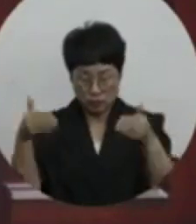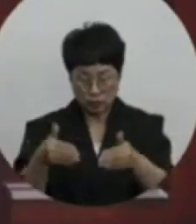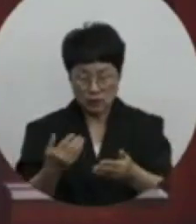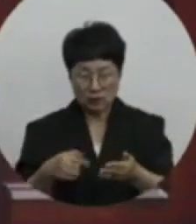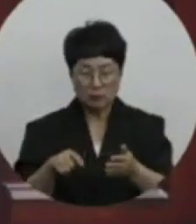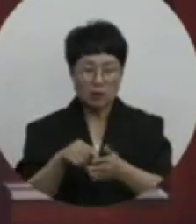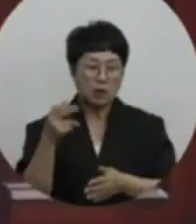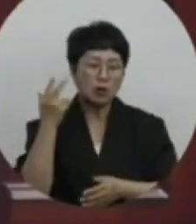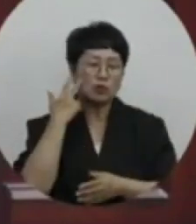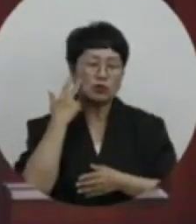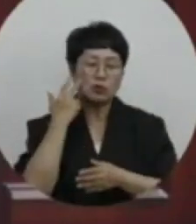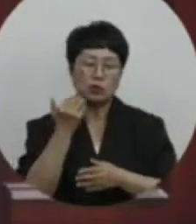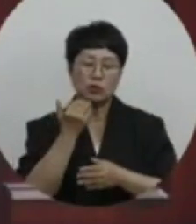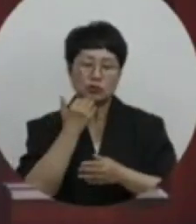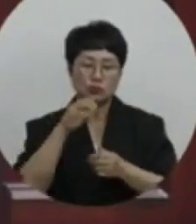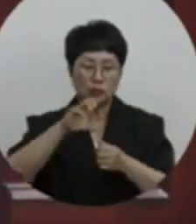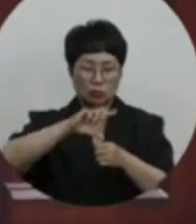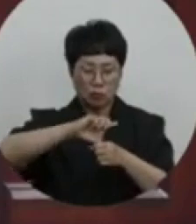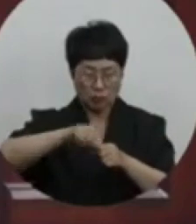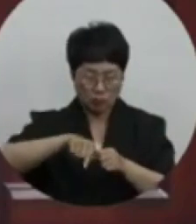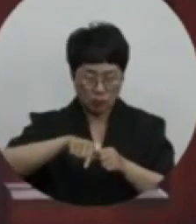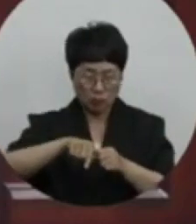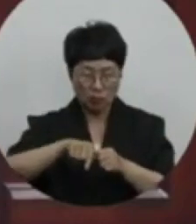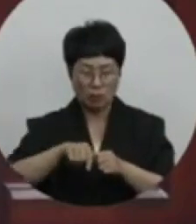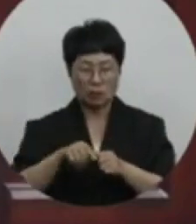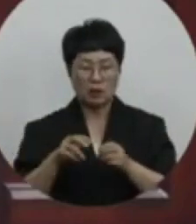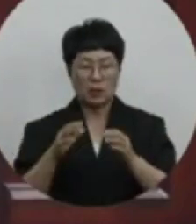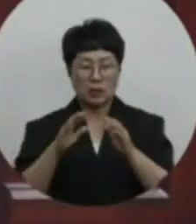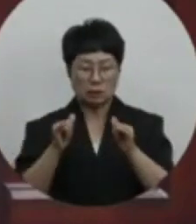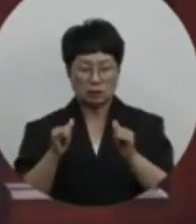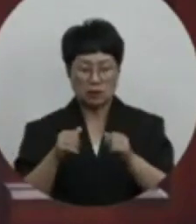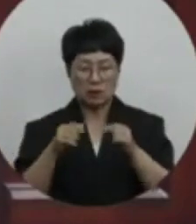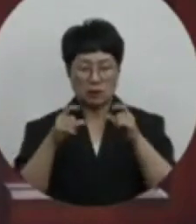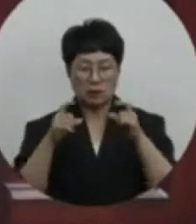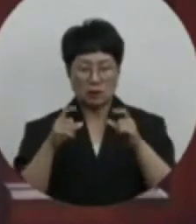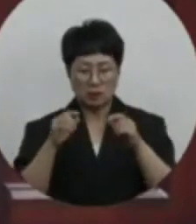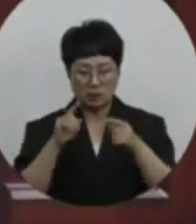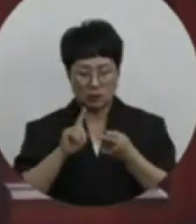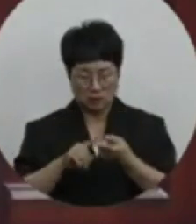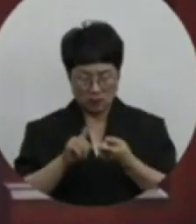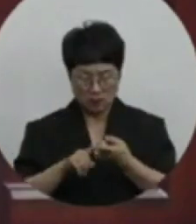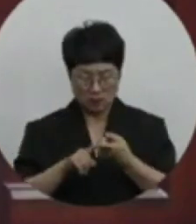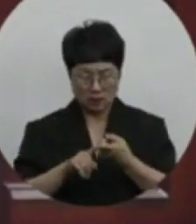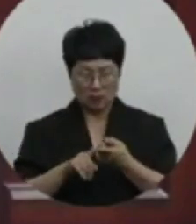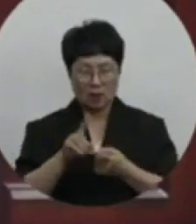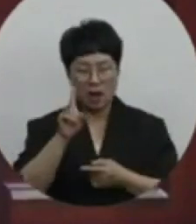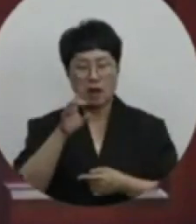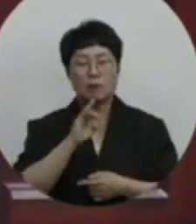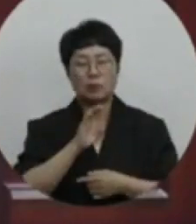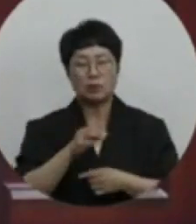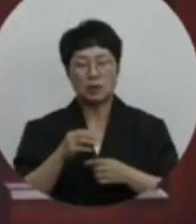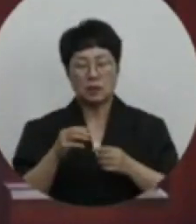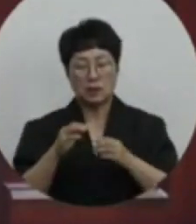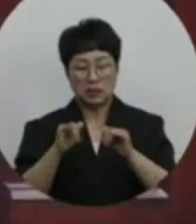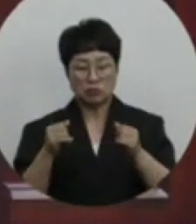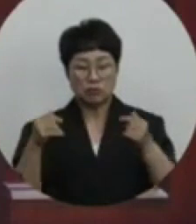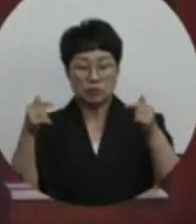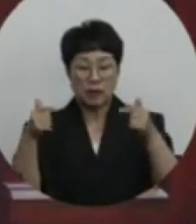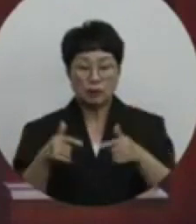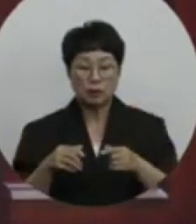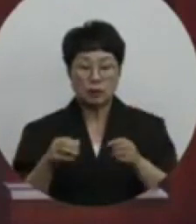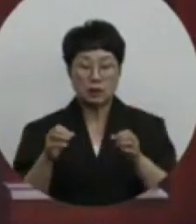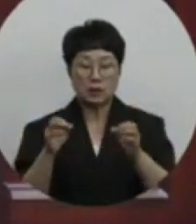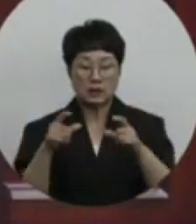여주시는 수도권에서도 인구가 정체되어 있는 도시 중 하나일 뿐입니다. 인구 감소와 지역